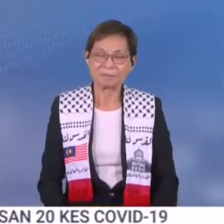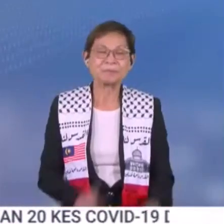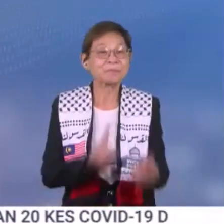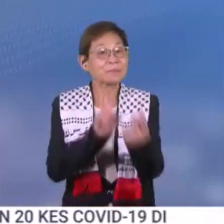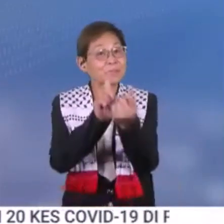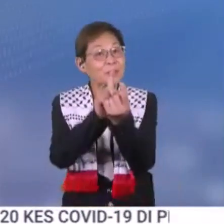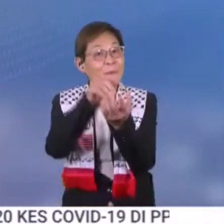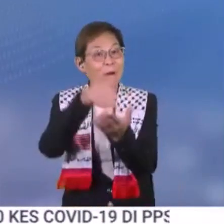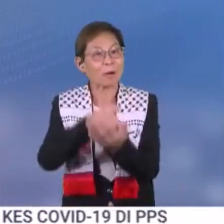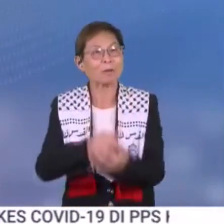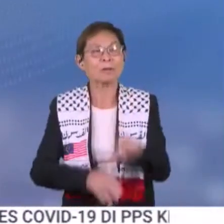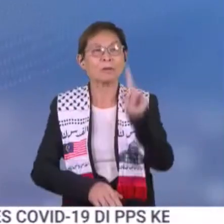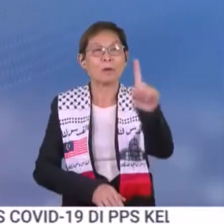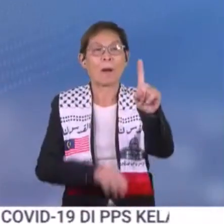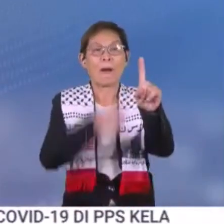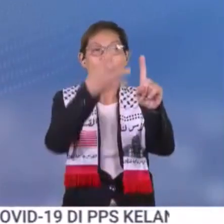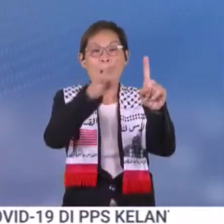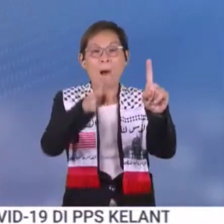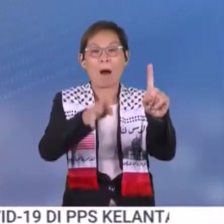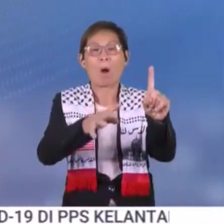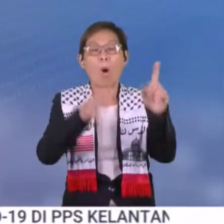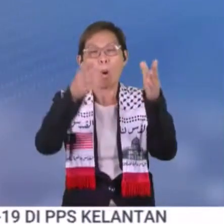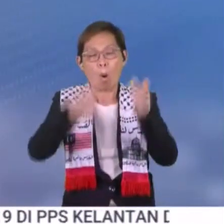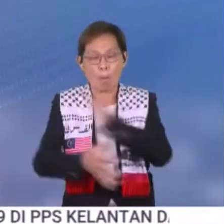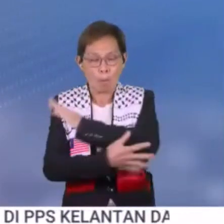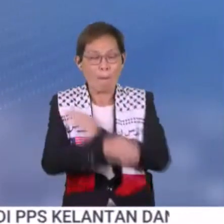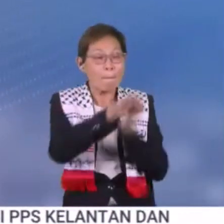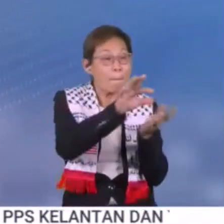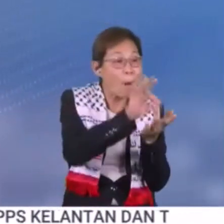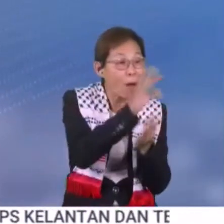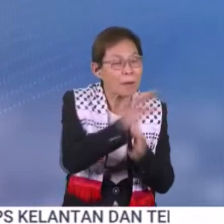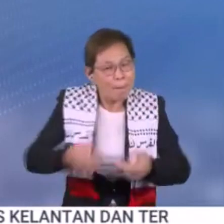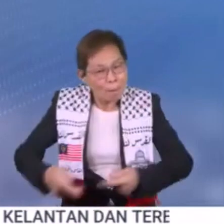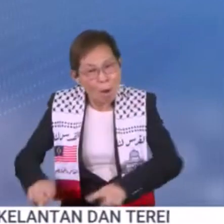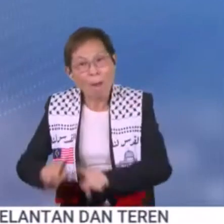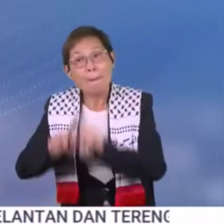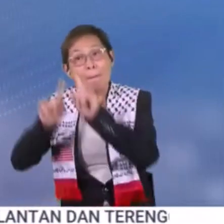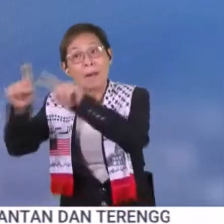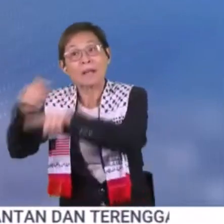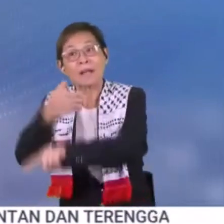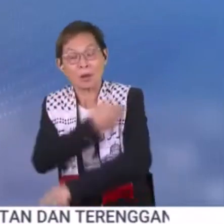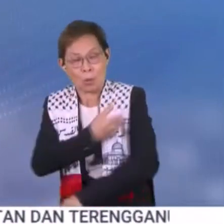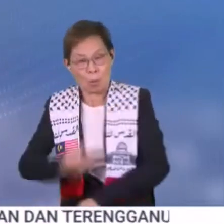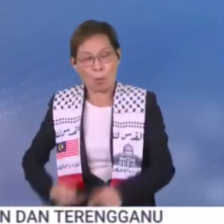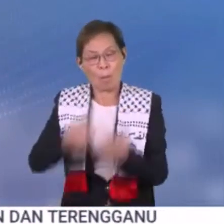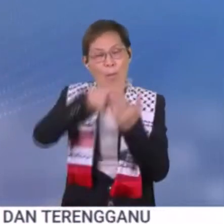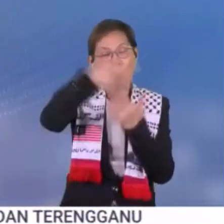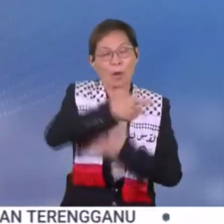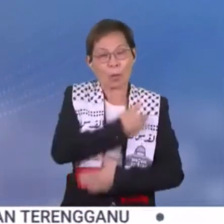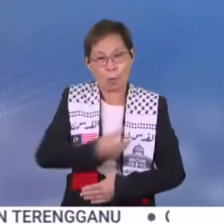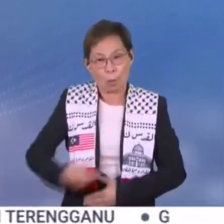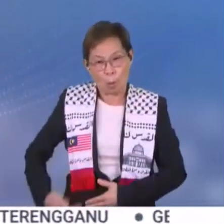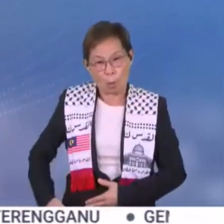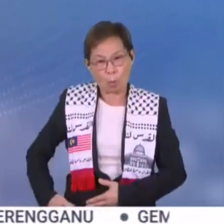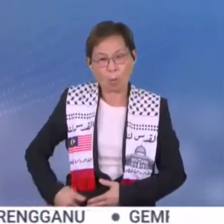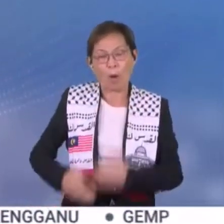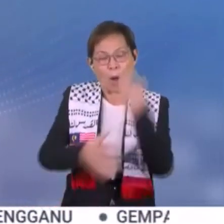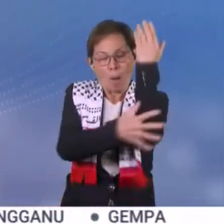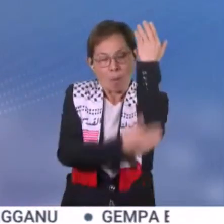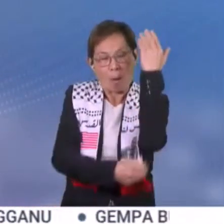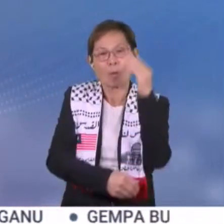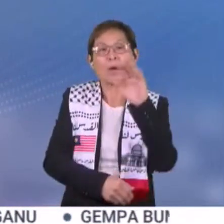Bertemu kembali. Seramai 114 asnaf telah dipilih dan berpeluang menunaikan umrah menerusi program Umrah Asnaf Jelajah